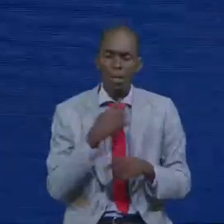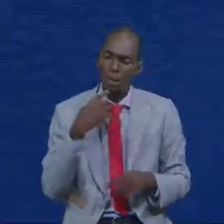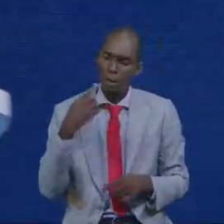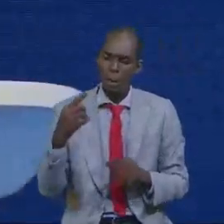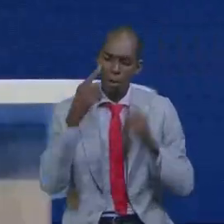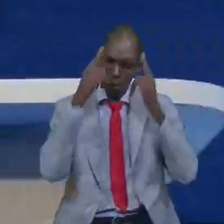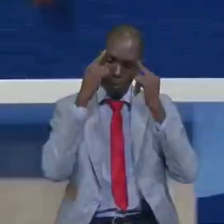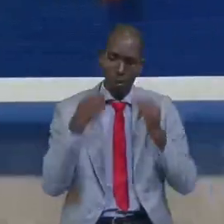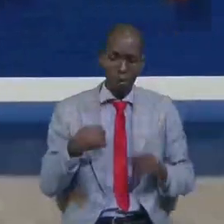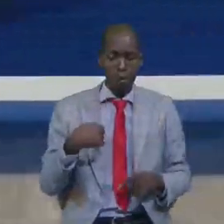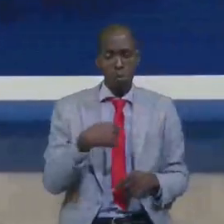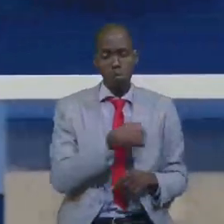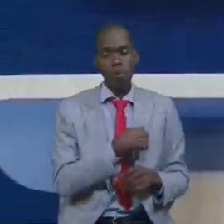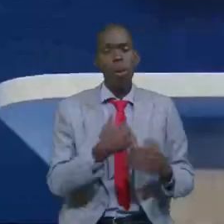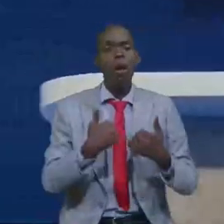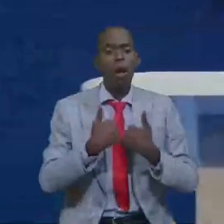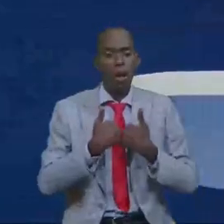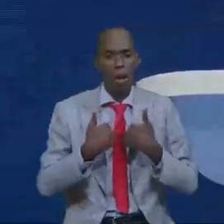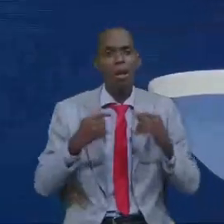nous avons péché.